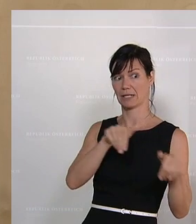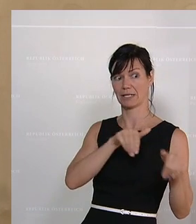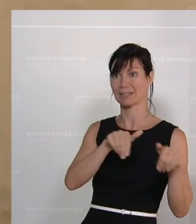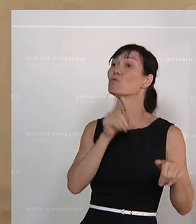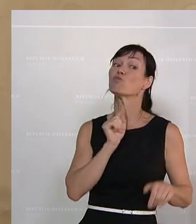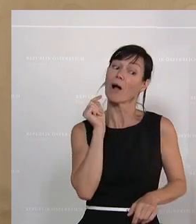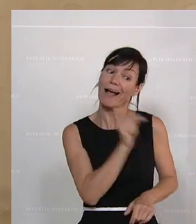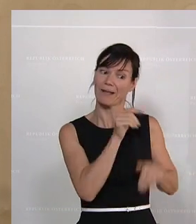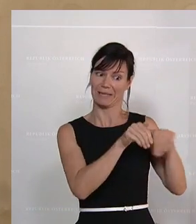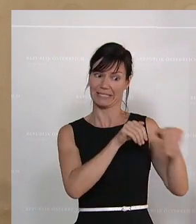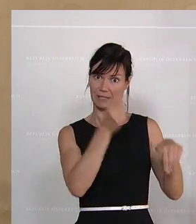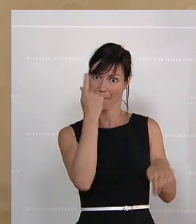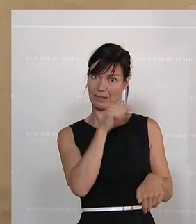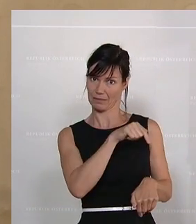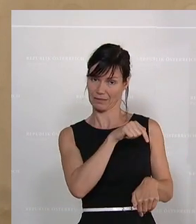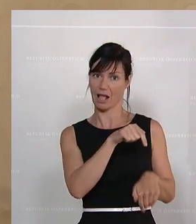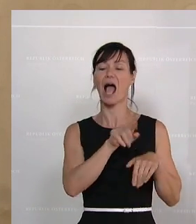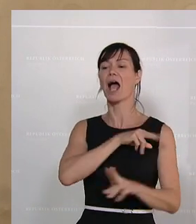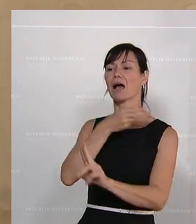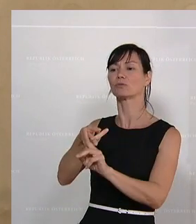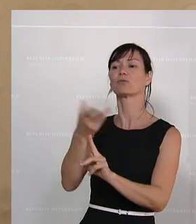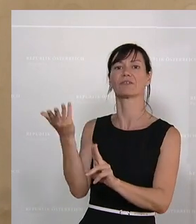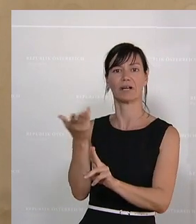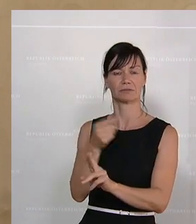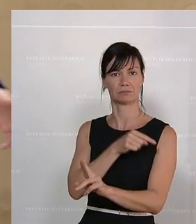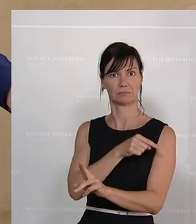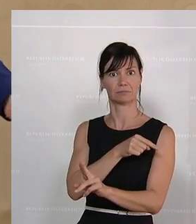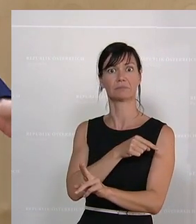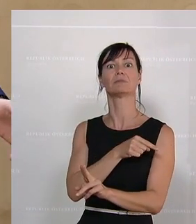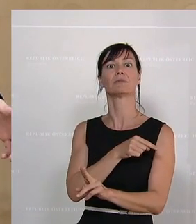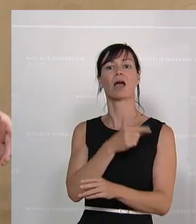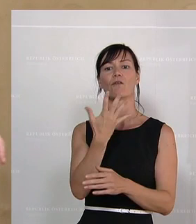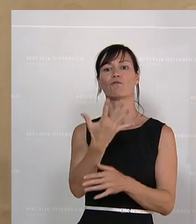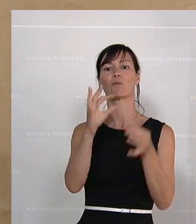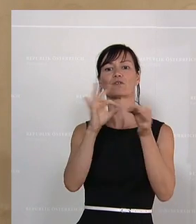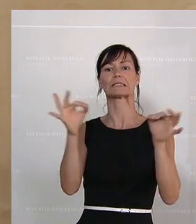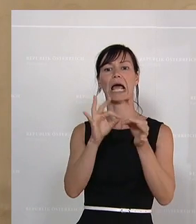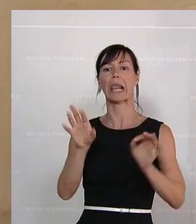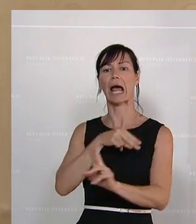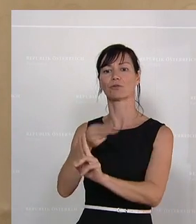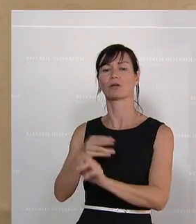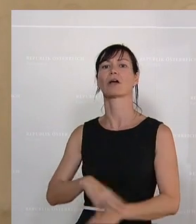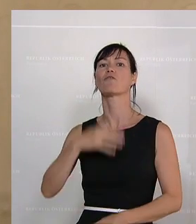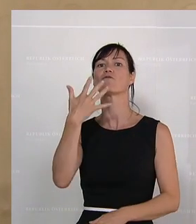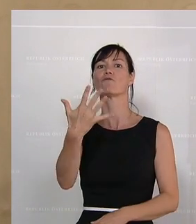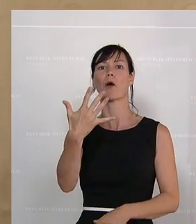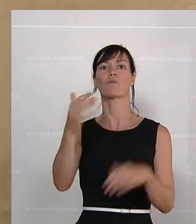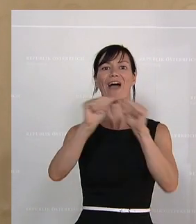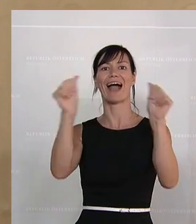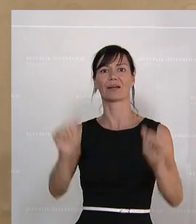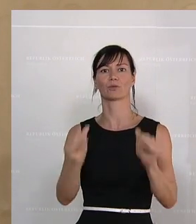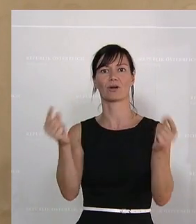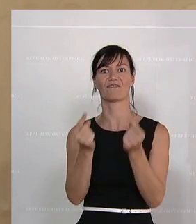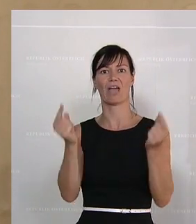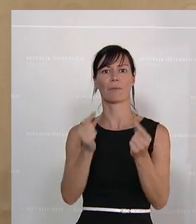dieses eines ministeriums und das antwort haben wir einen 5 zähler bekommen fünf agenturen wurden